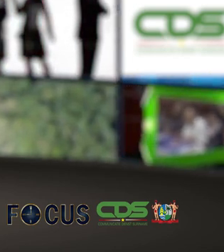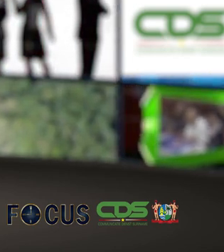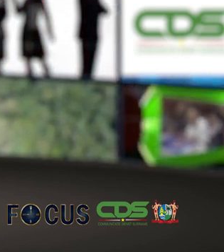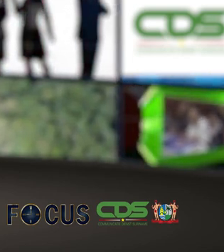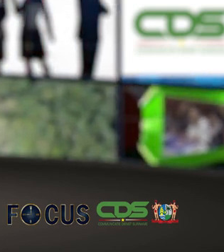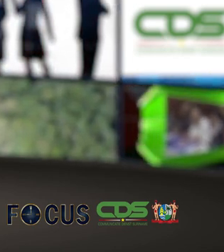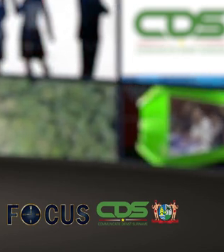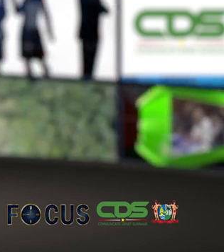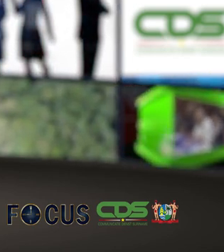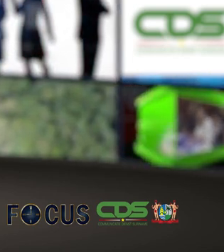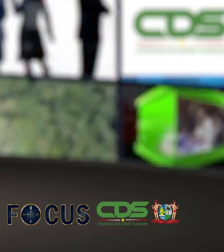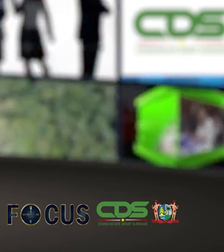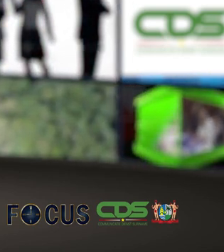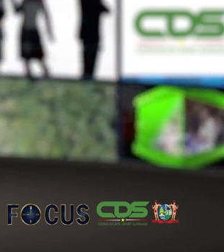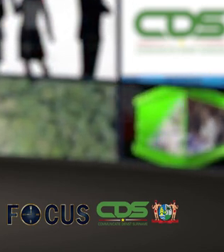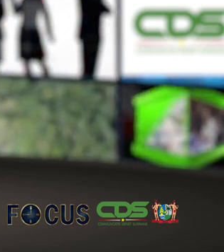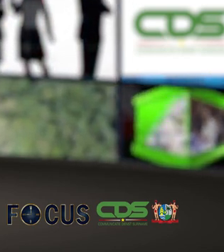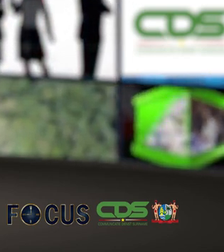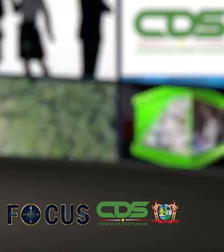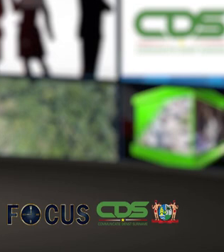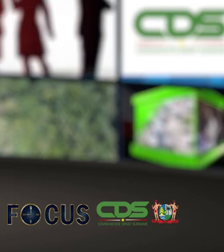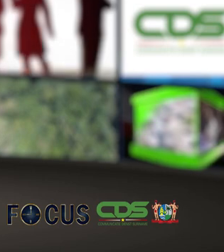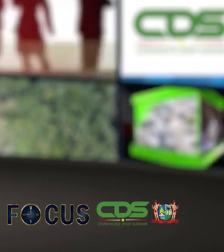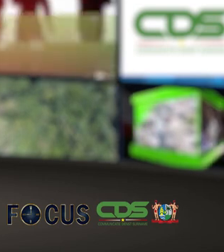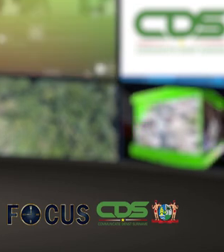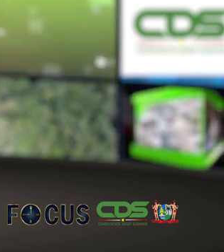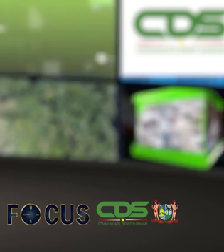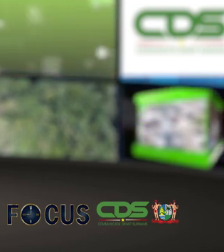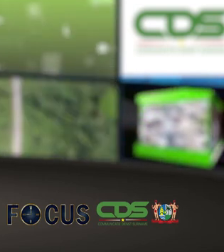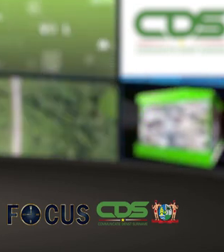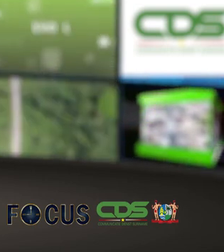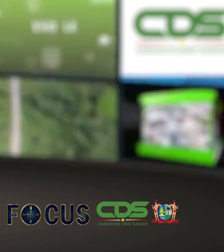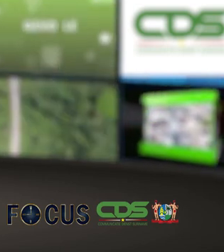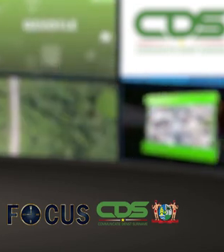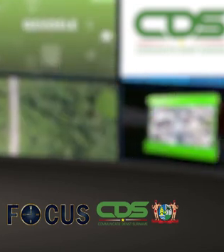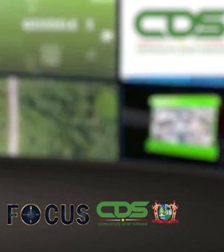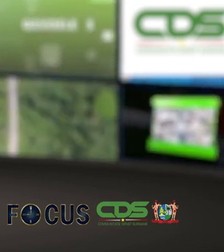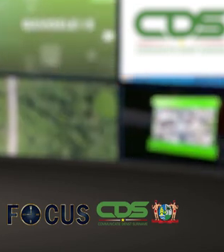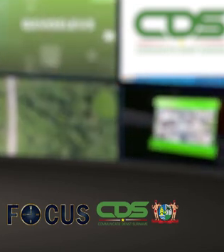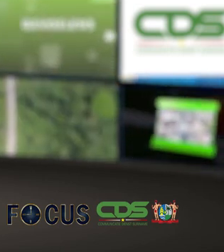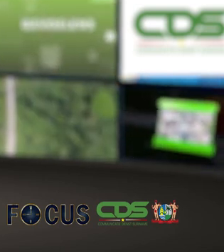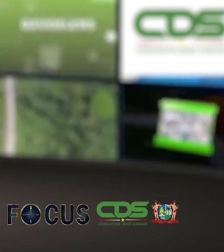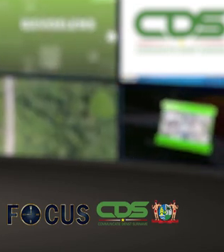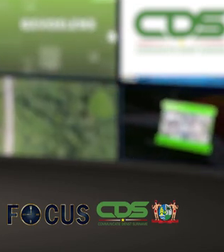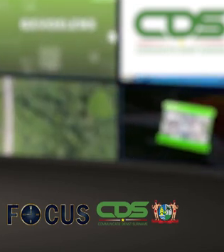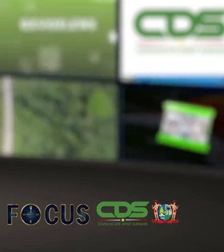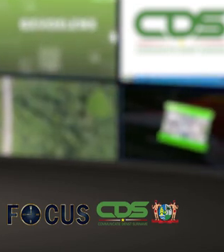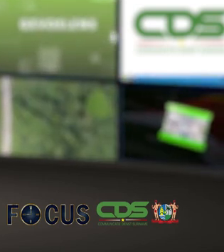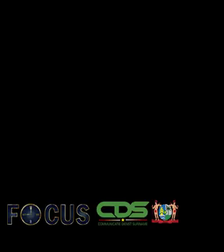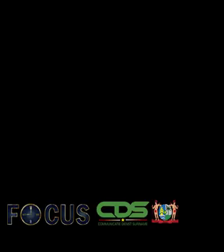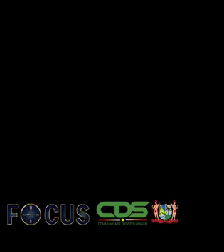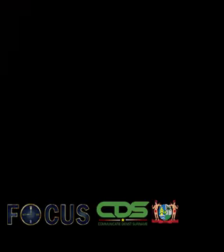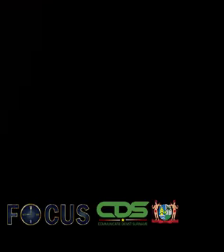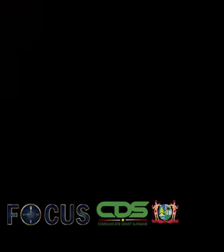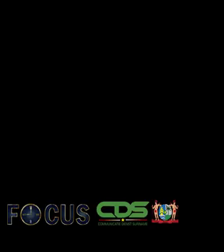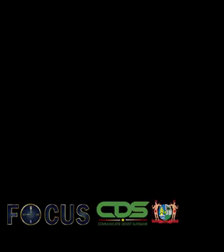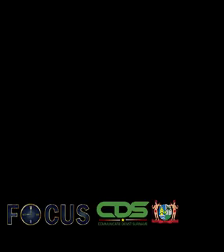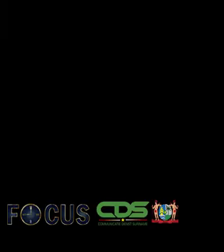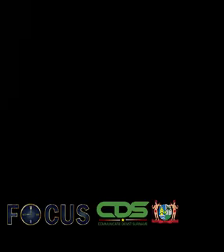de brandstofsubsidie geleidelijk af te bouwen. Wij brengen u een compilatie van het persmoment.